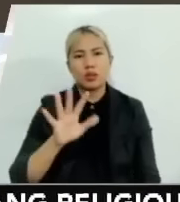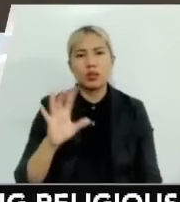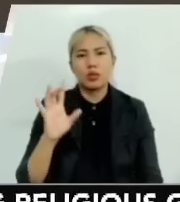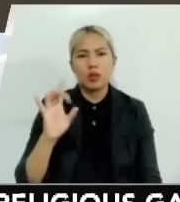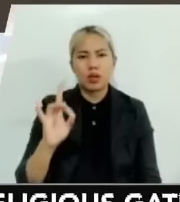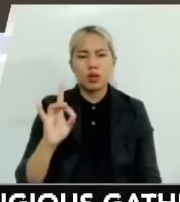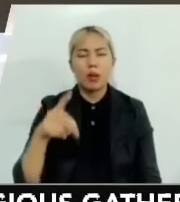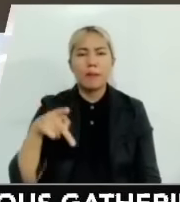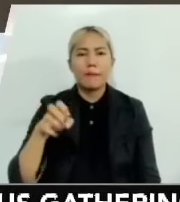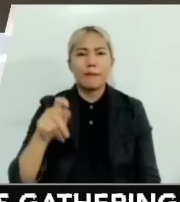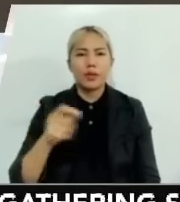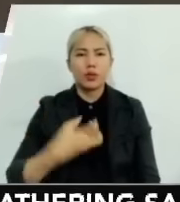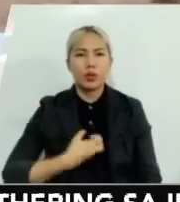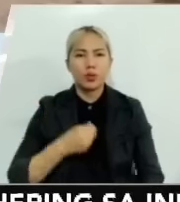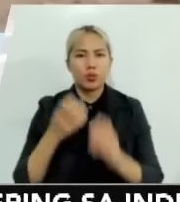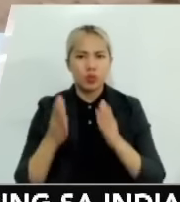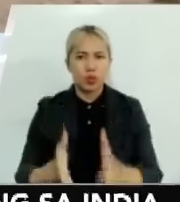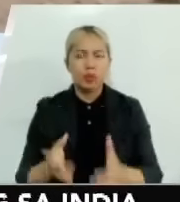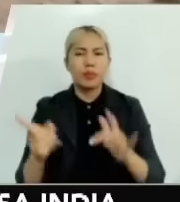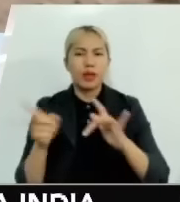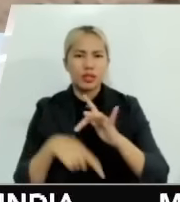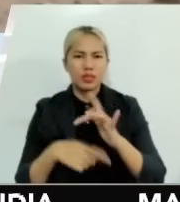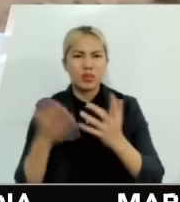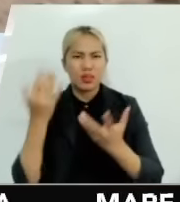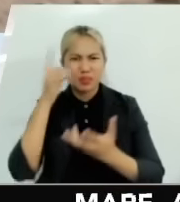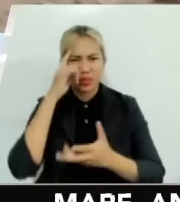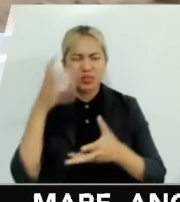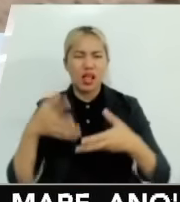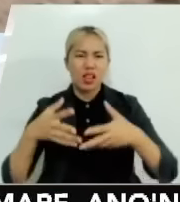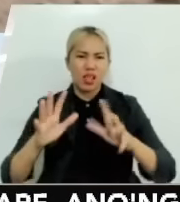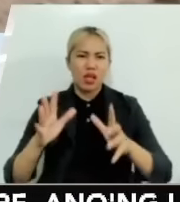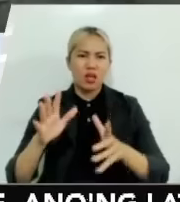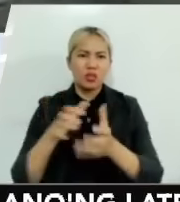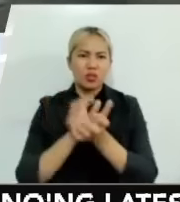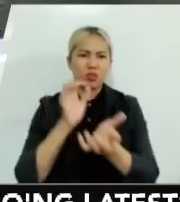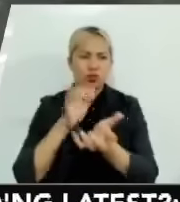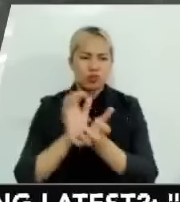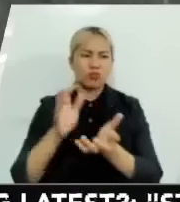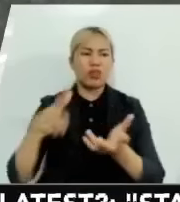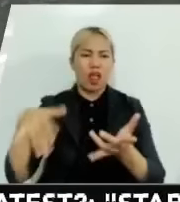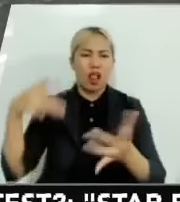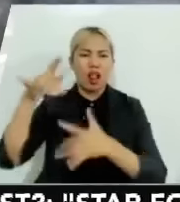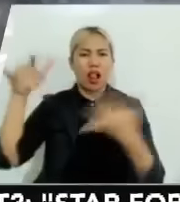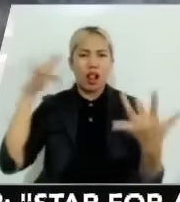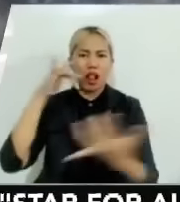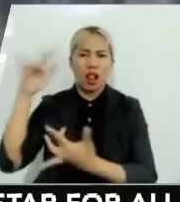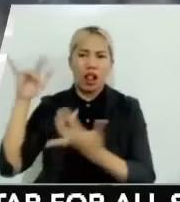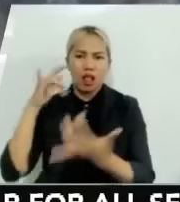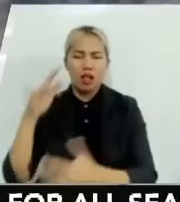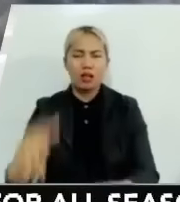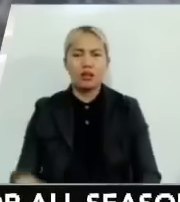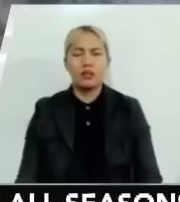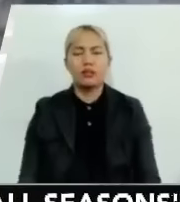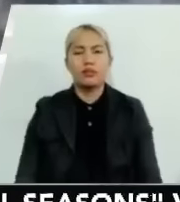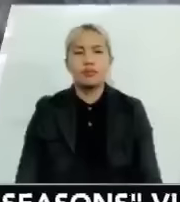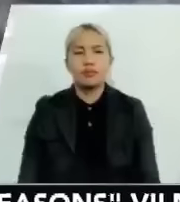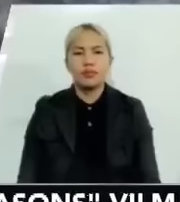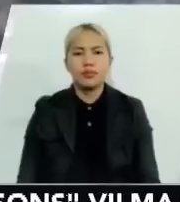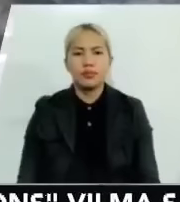ang pinagmulta dahil hinayaan nilang paggala-gala ang kanilang mga alagang aso. Paul Hernandez ng GMA Regional